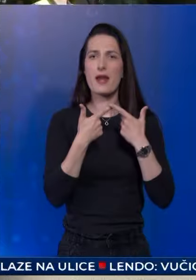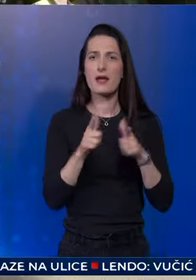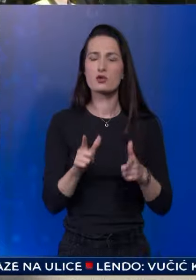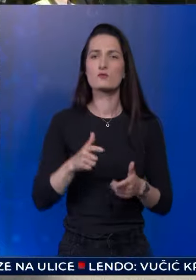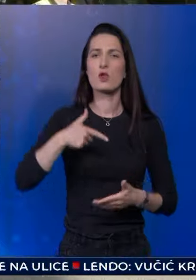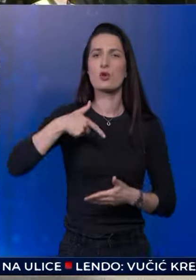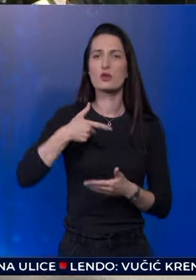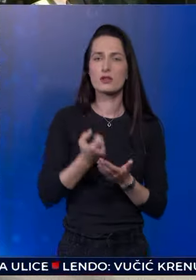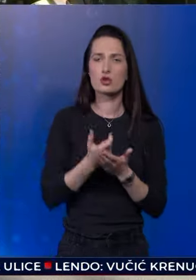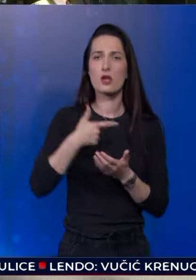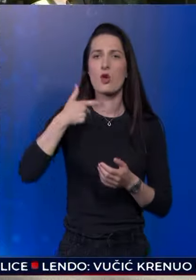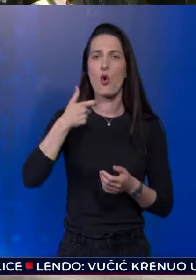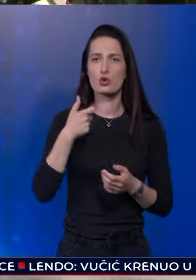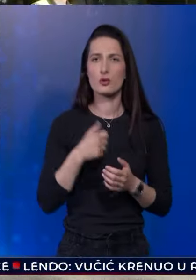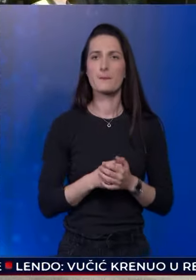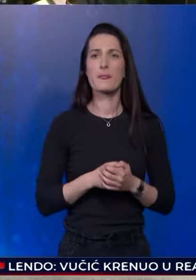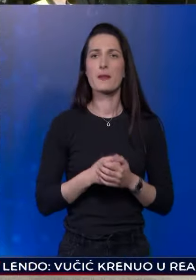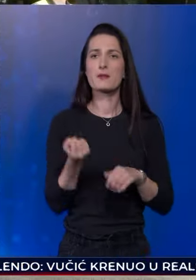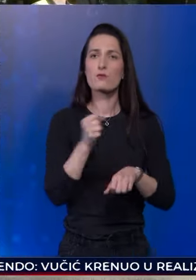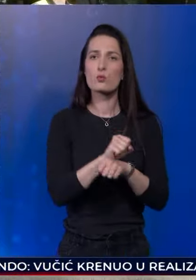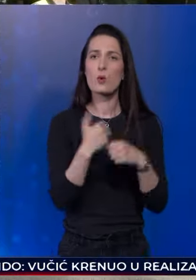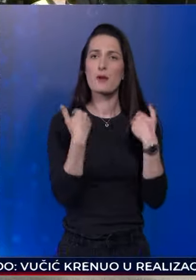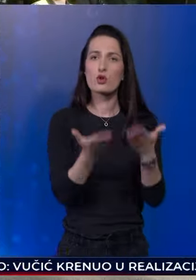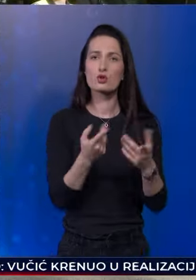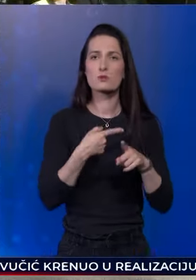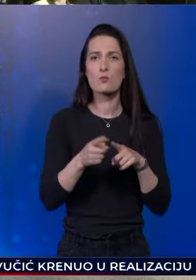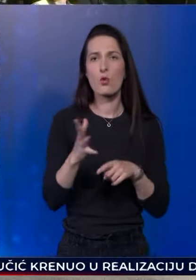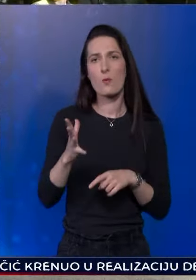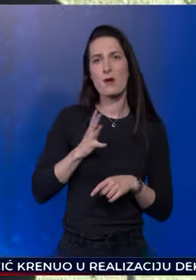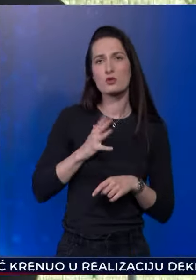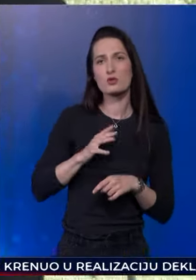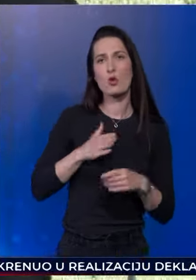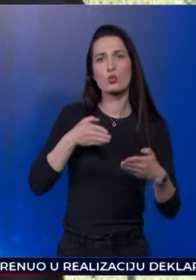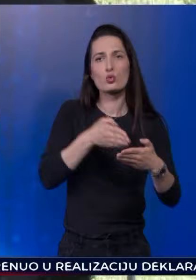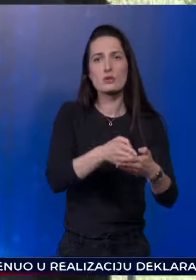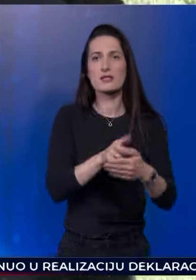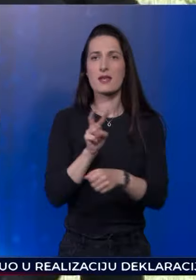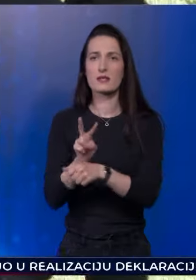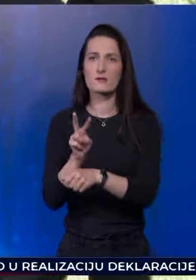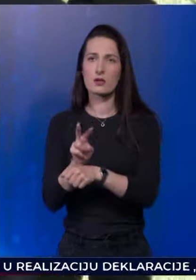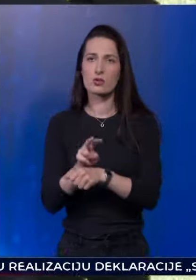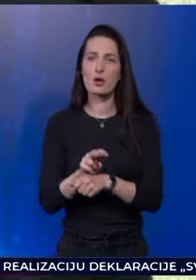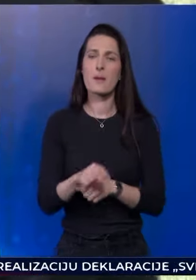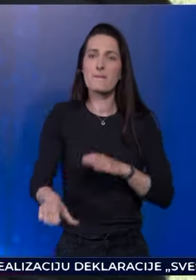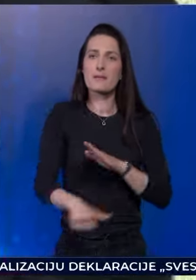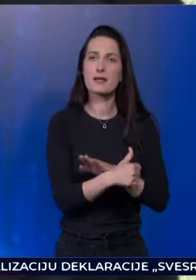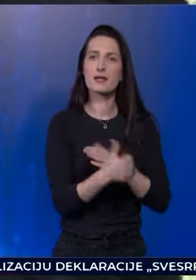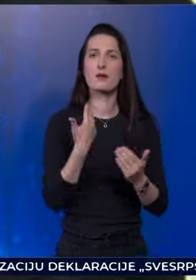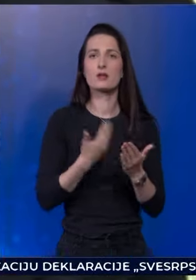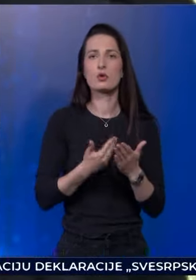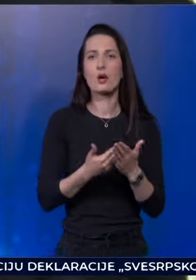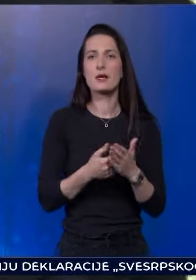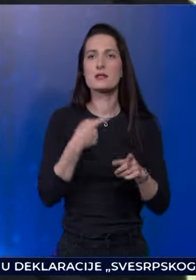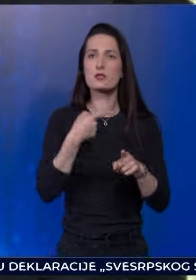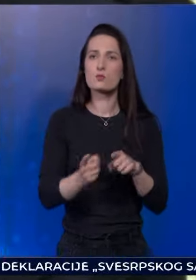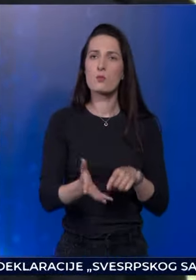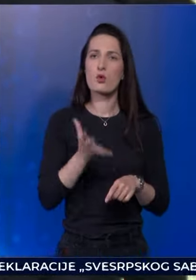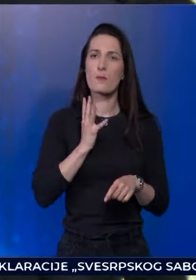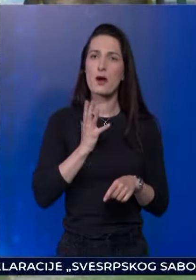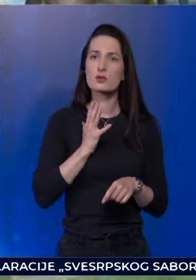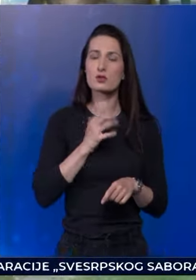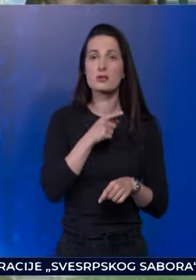i nedozvoljeno držanje oružja. Pritvor mu je predložen zbog opasnosti od utjecaja na svjedoke, prikrivanje dokaza